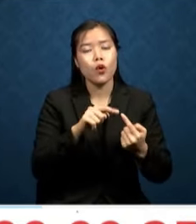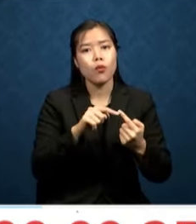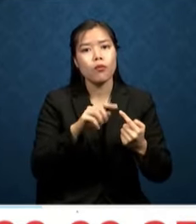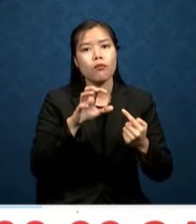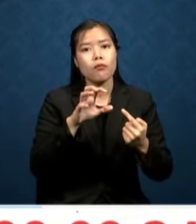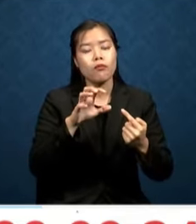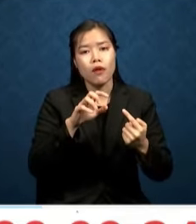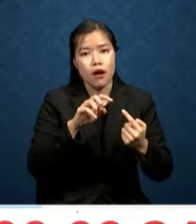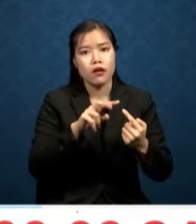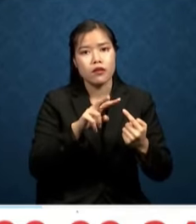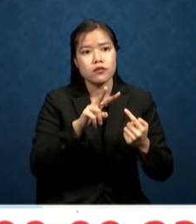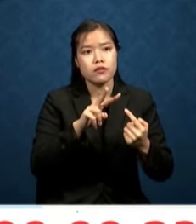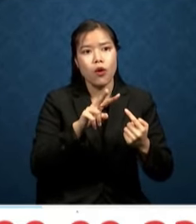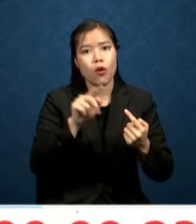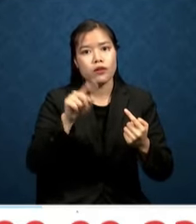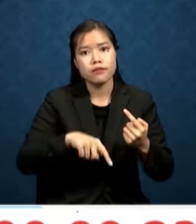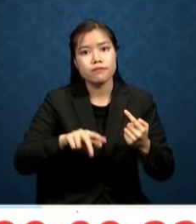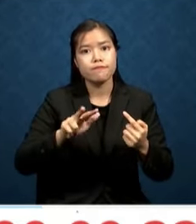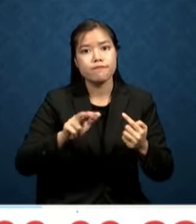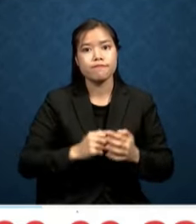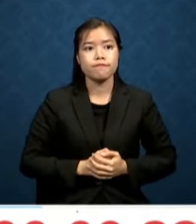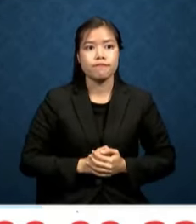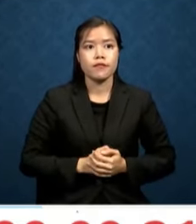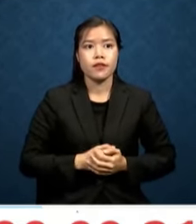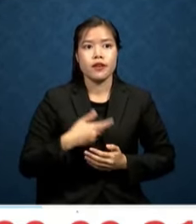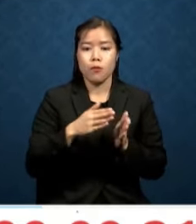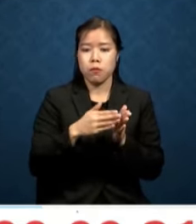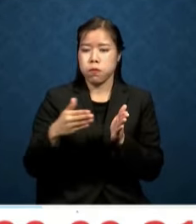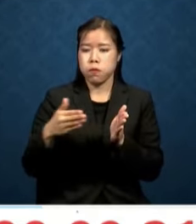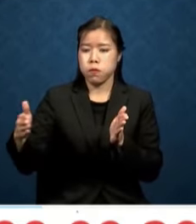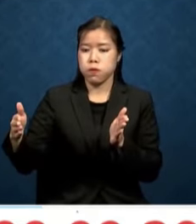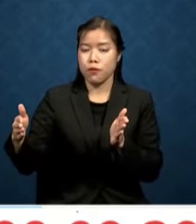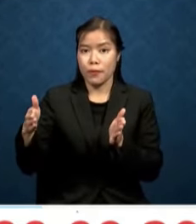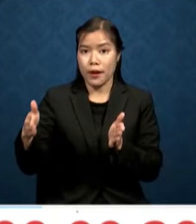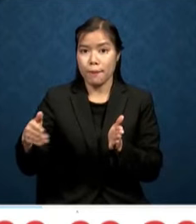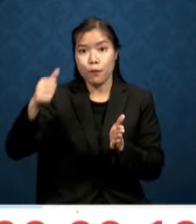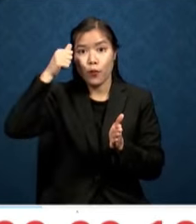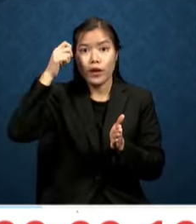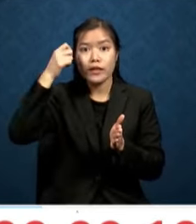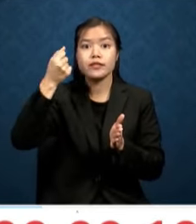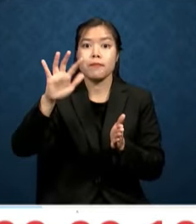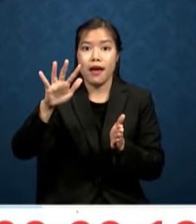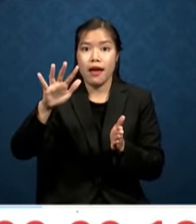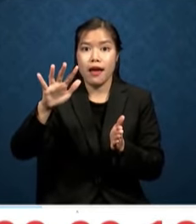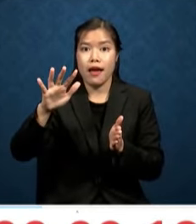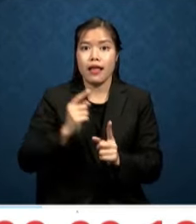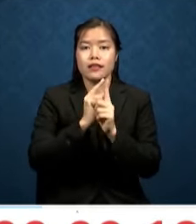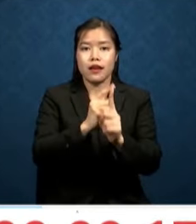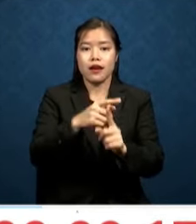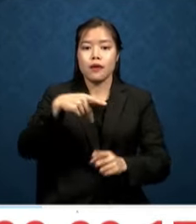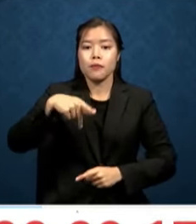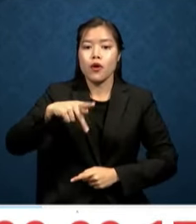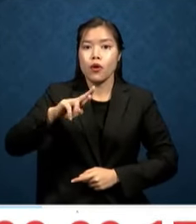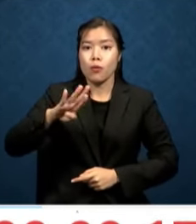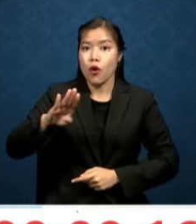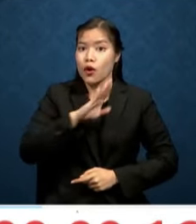นั้นนะครับมีเวลาอีก15วันตามพ.ร.บ.นะครับว่าหากว่าภ